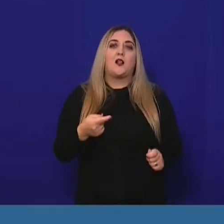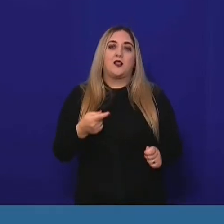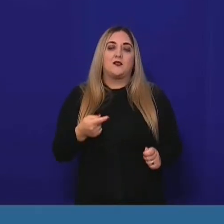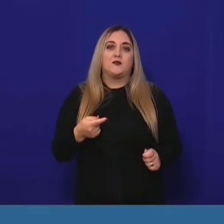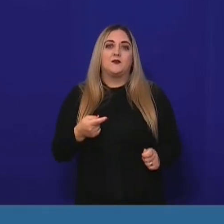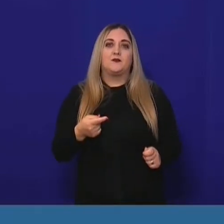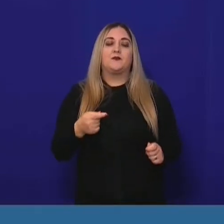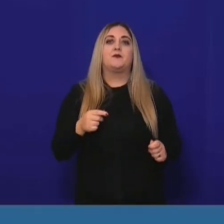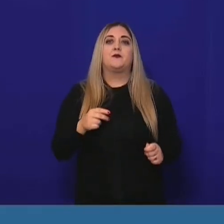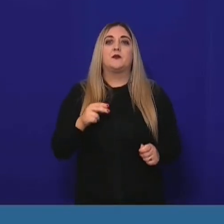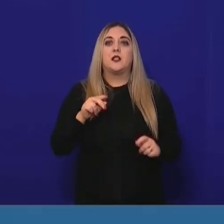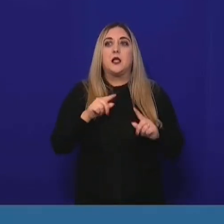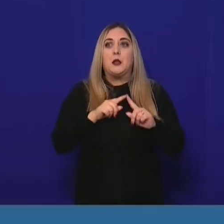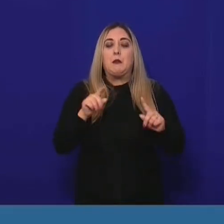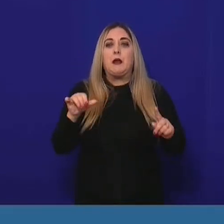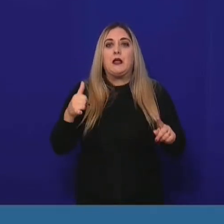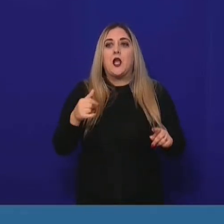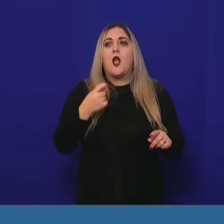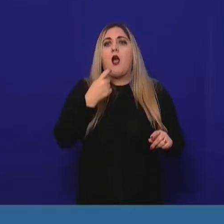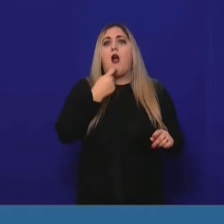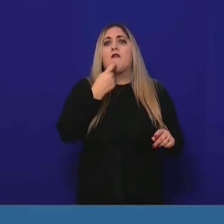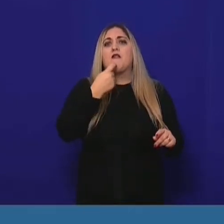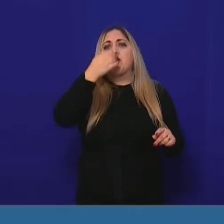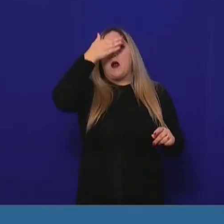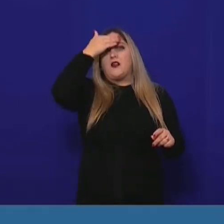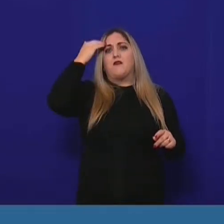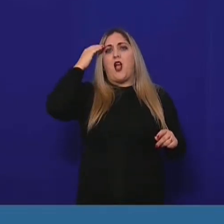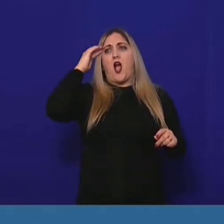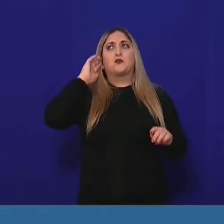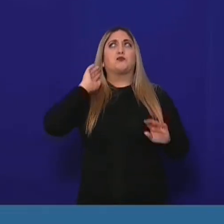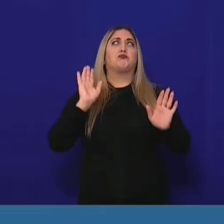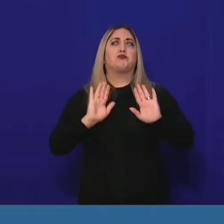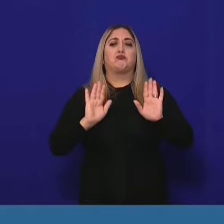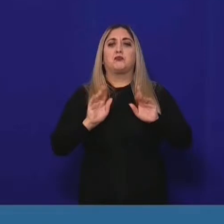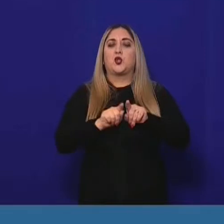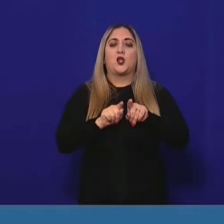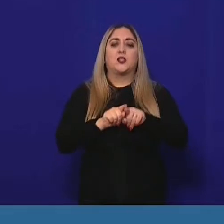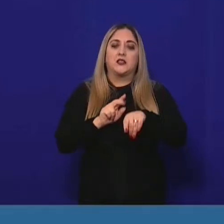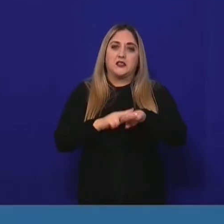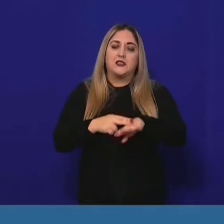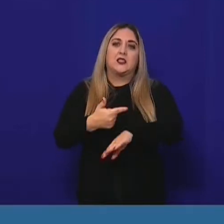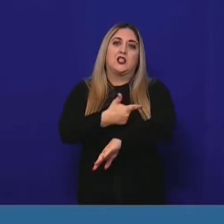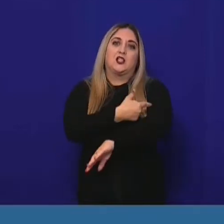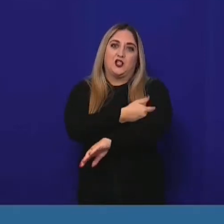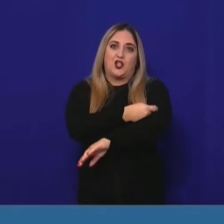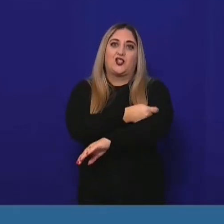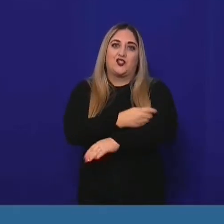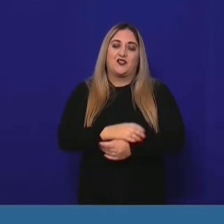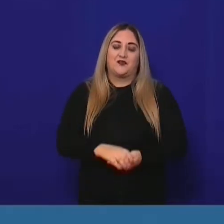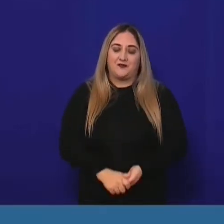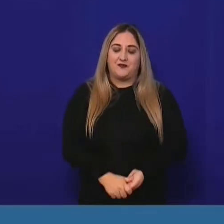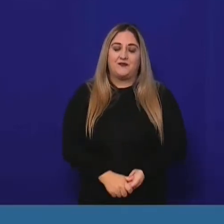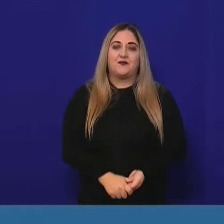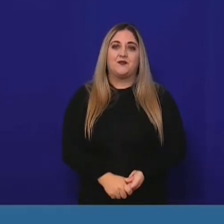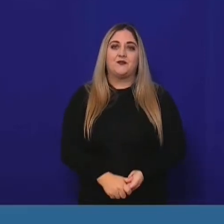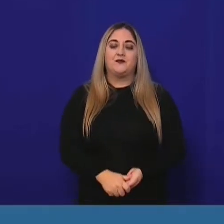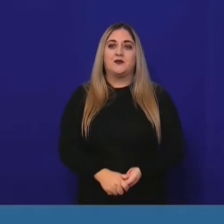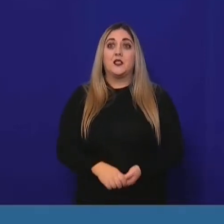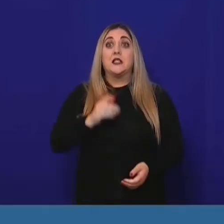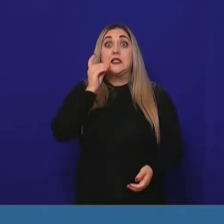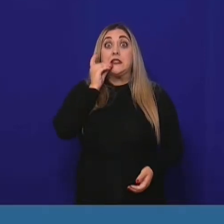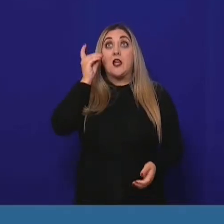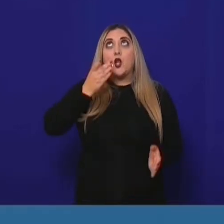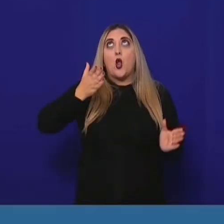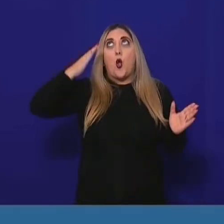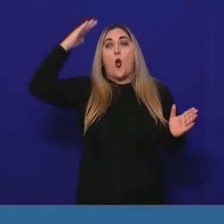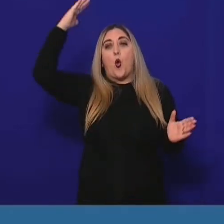jekk inti kollok xi riħ ħafif dan mhijiex żmien li inti ma tiġix proprju għat il-qima. Irid ikollok id-deni